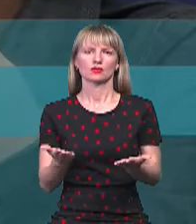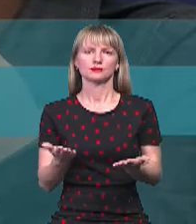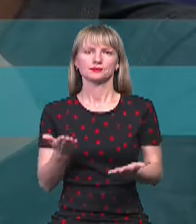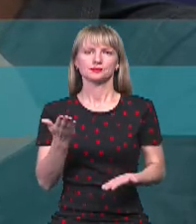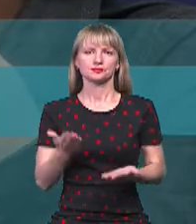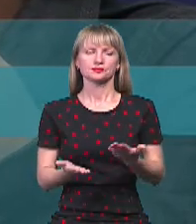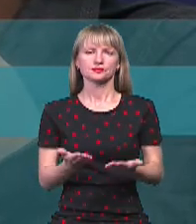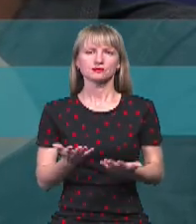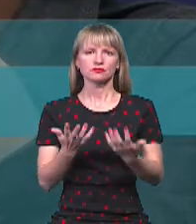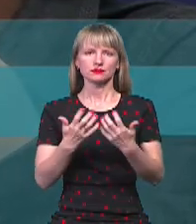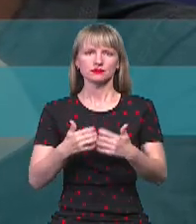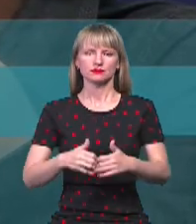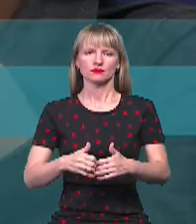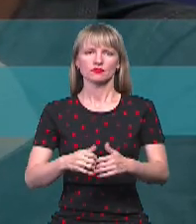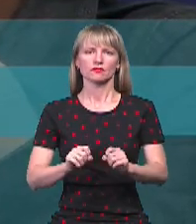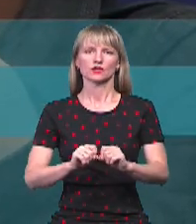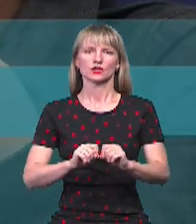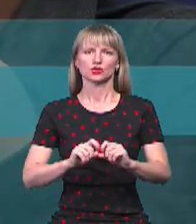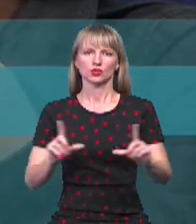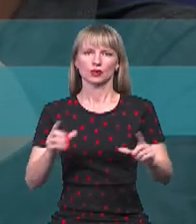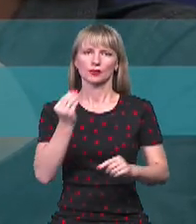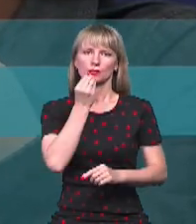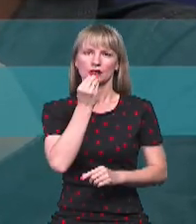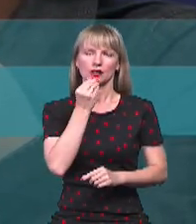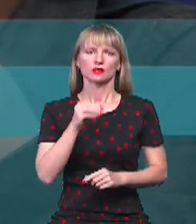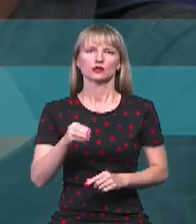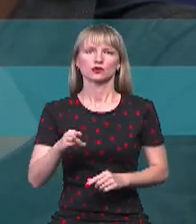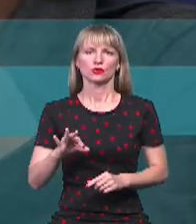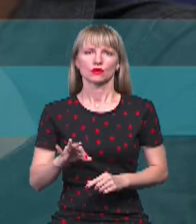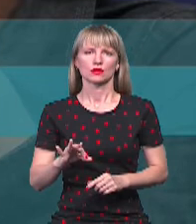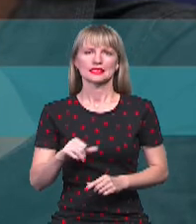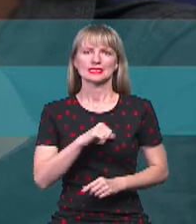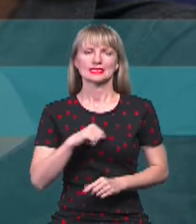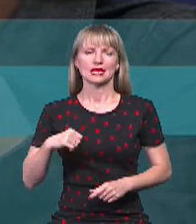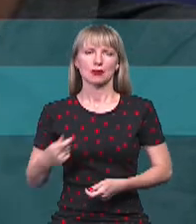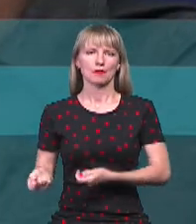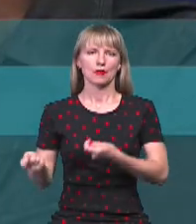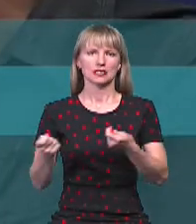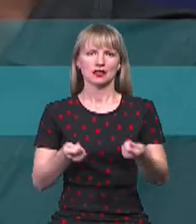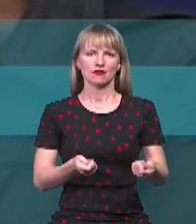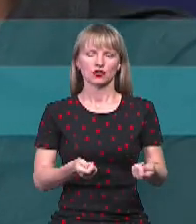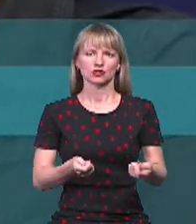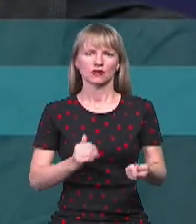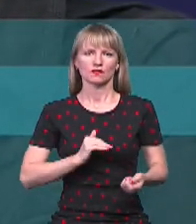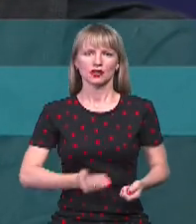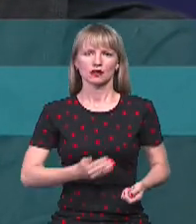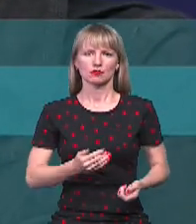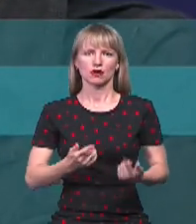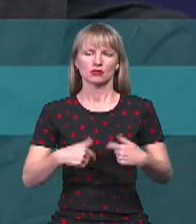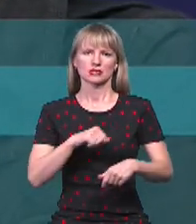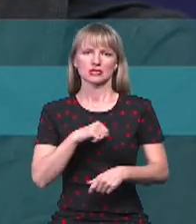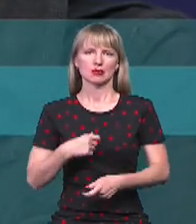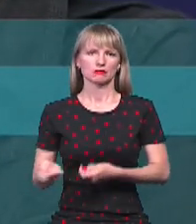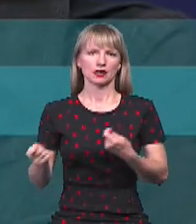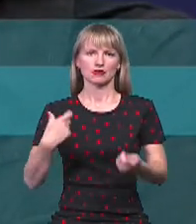если анализировать школьное питание, то сам поставщик, организатор питания поставляет сам